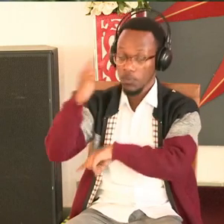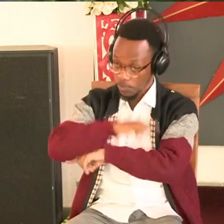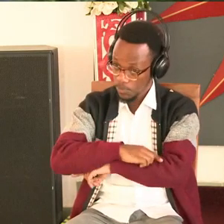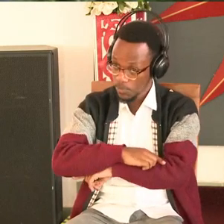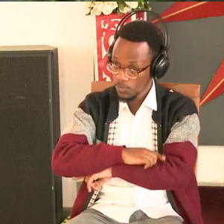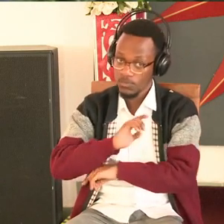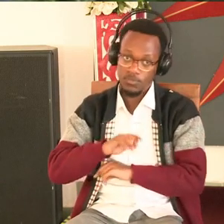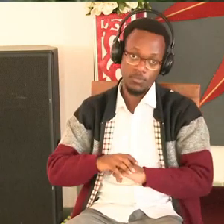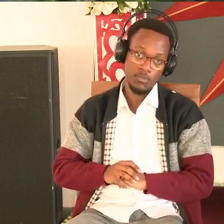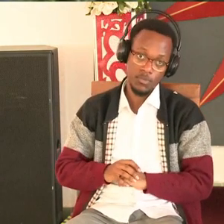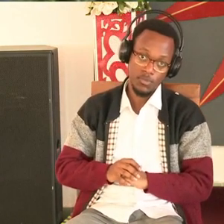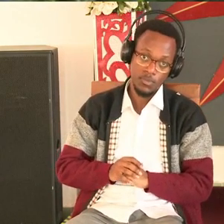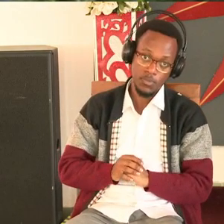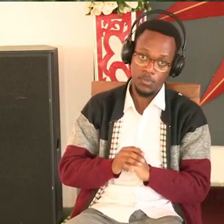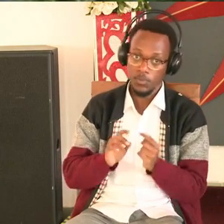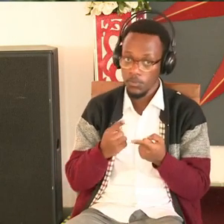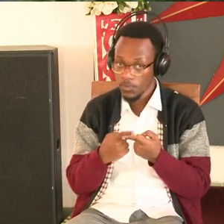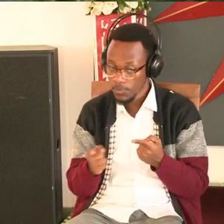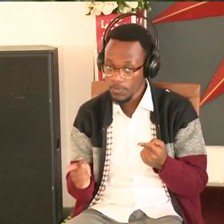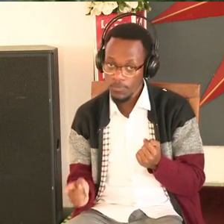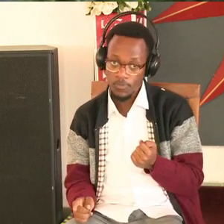extraordinaire, mais